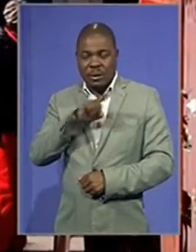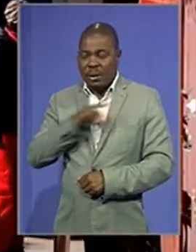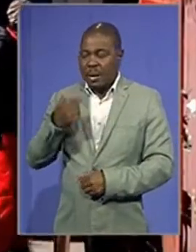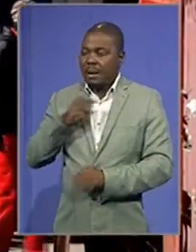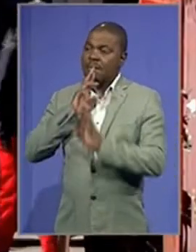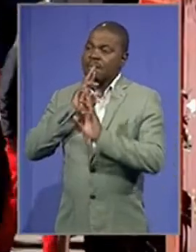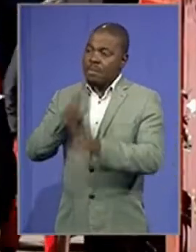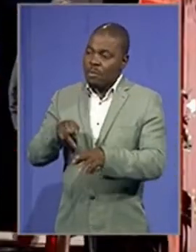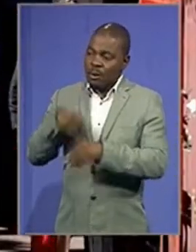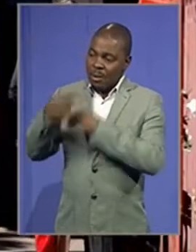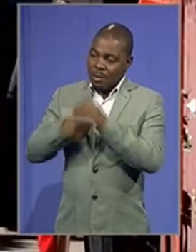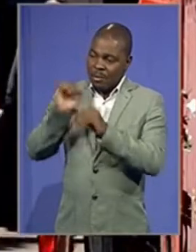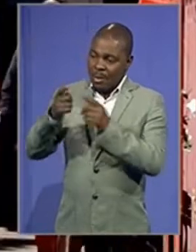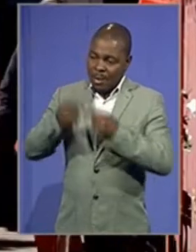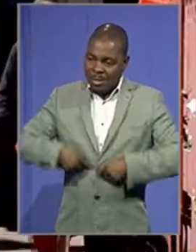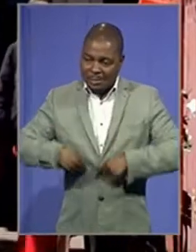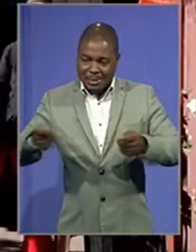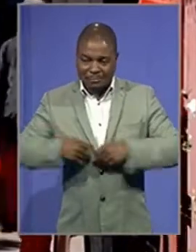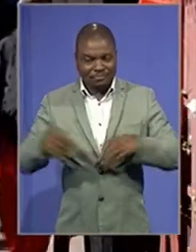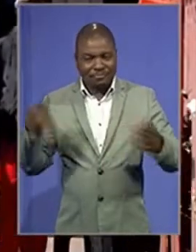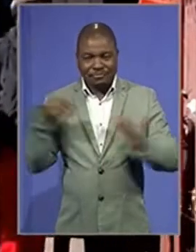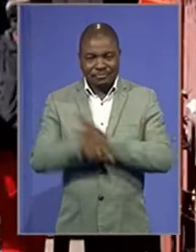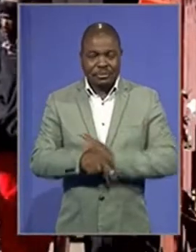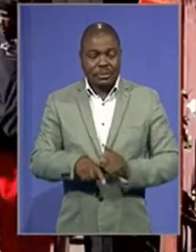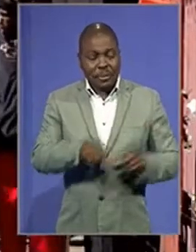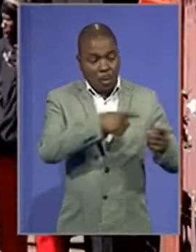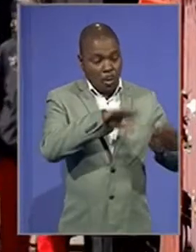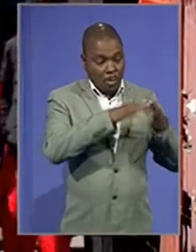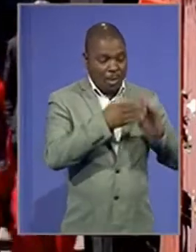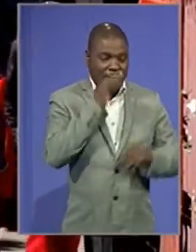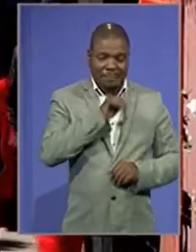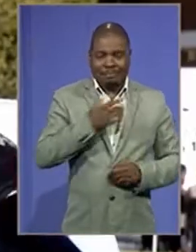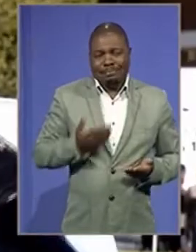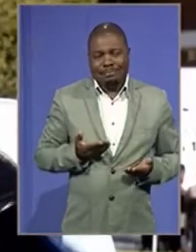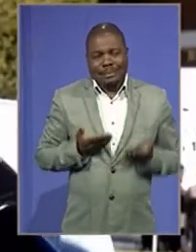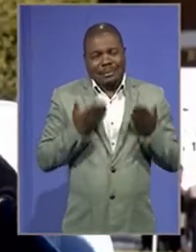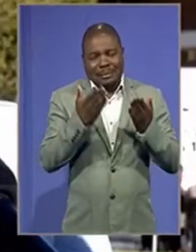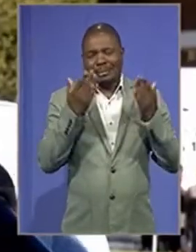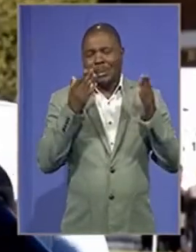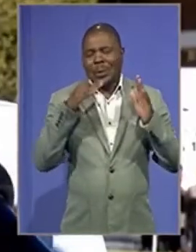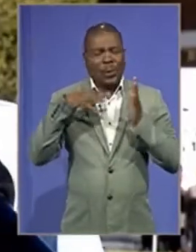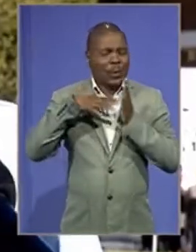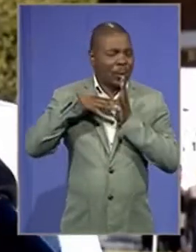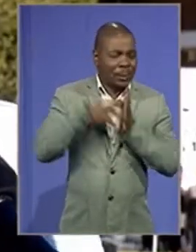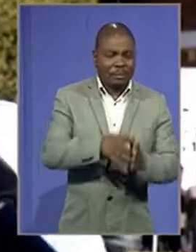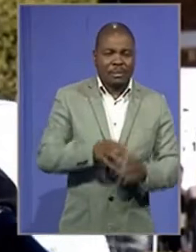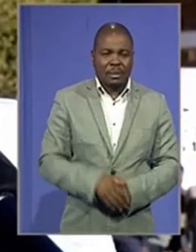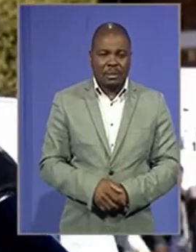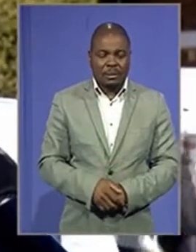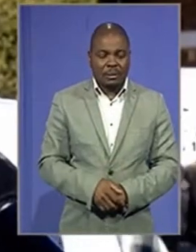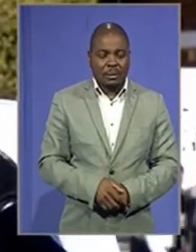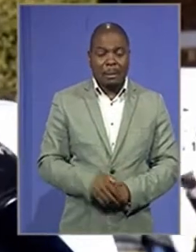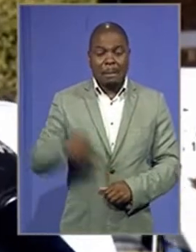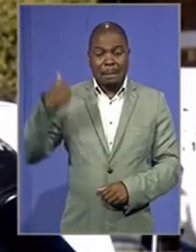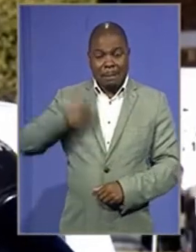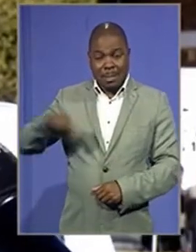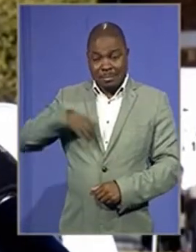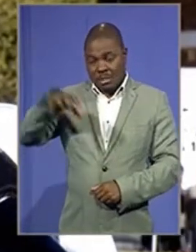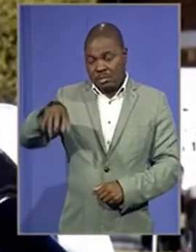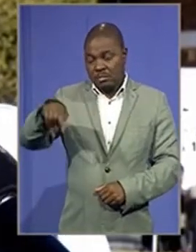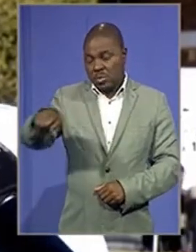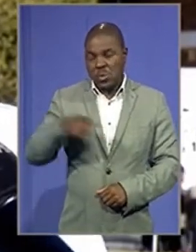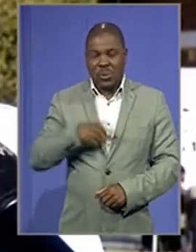o dirisitsang matlole ka teng. Ba re thebolelo ya ditirelo ke e bokoa. Masepala wa rona wa re feila dipothole